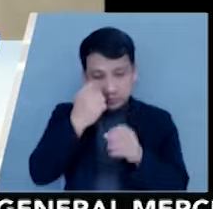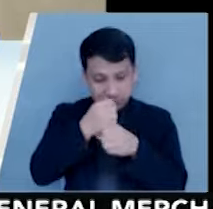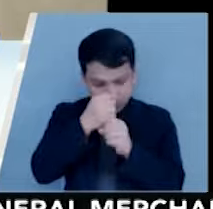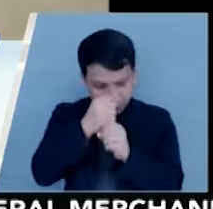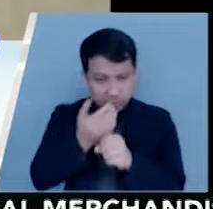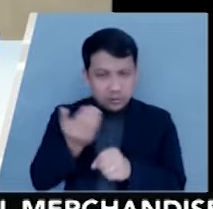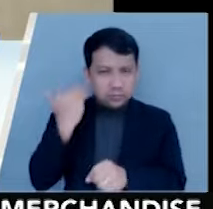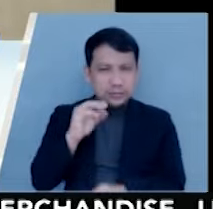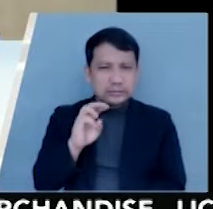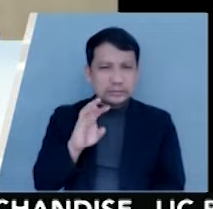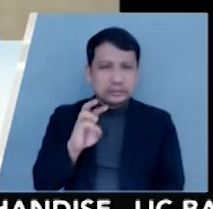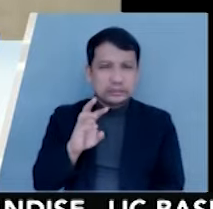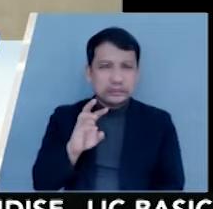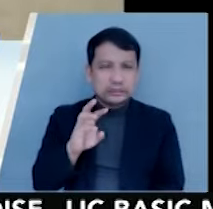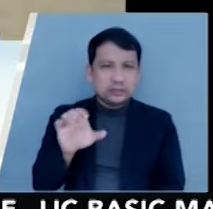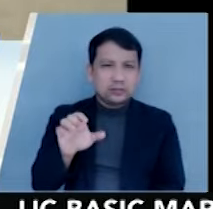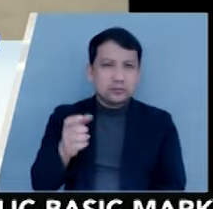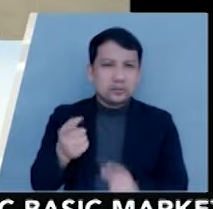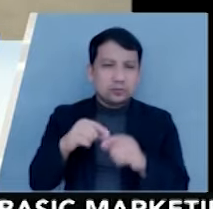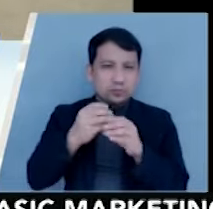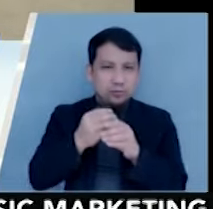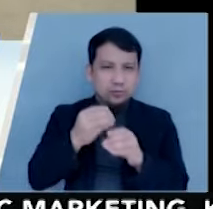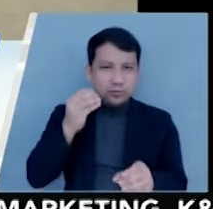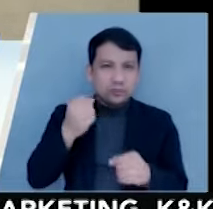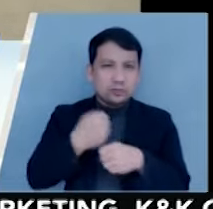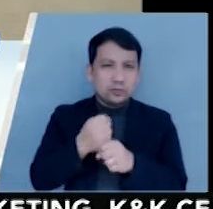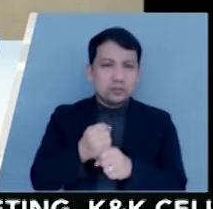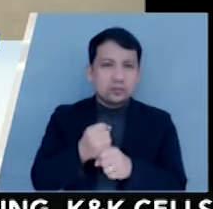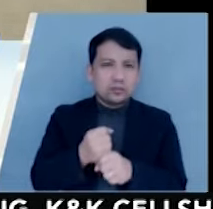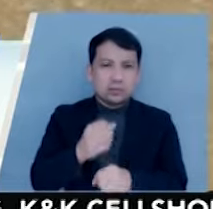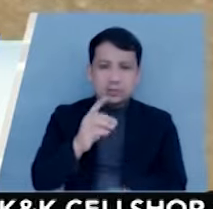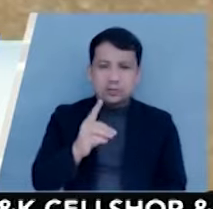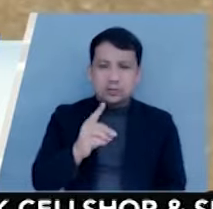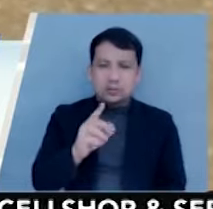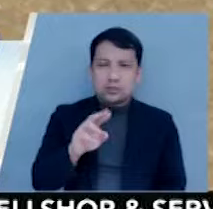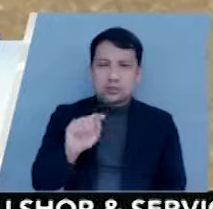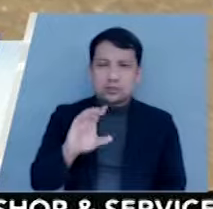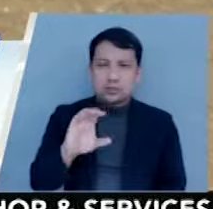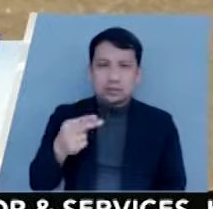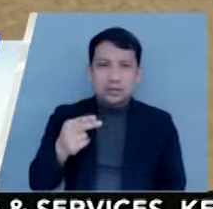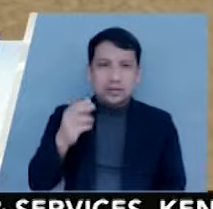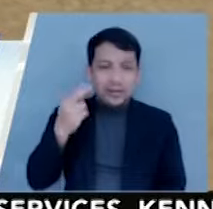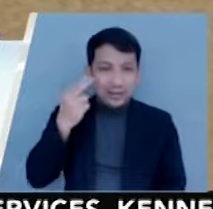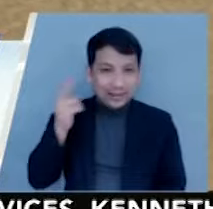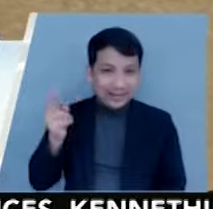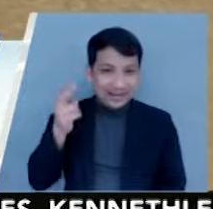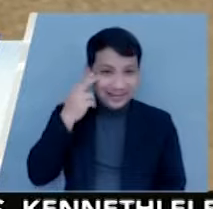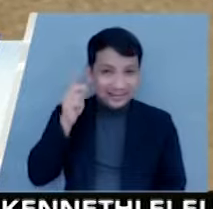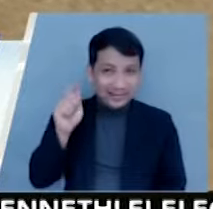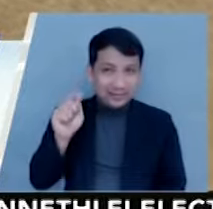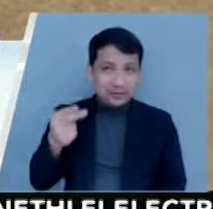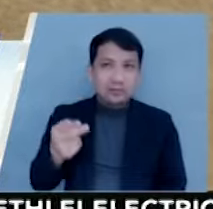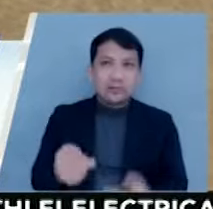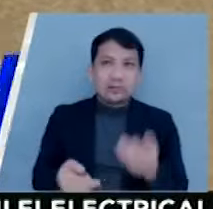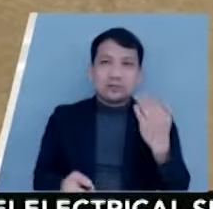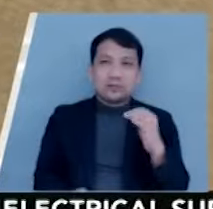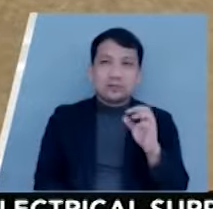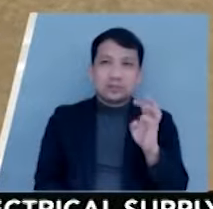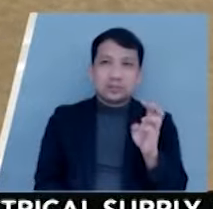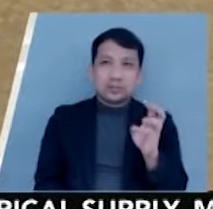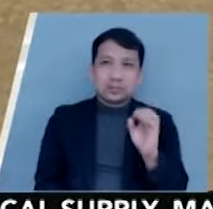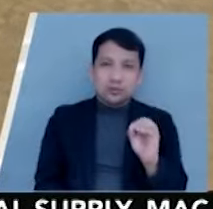century. Ang unang versyon nito, pinaniniwala ang binuo ng Dutch optician na si Hans Janssen at si Zachary. Taong 1609 naman ang binuo ni